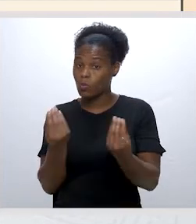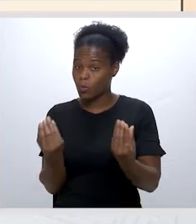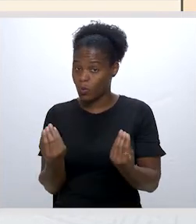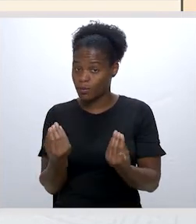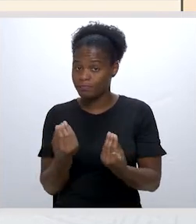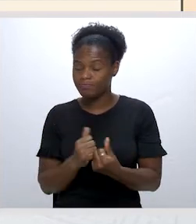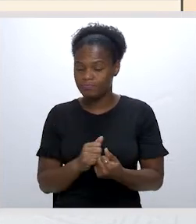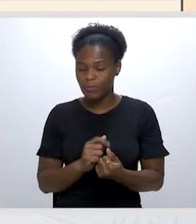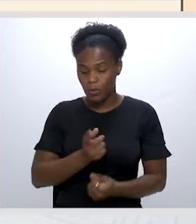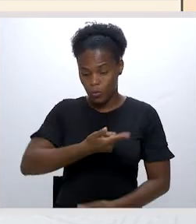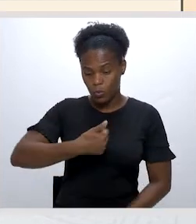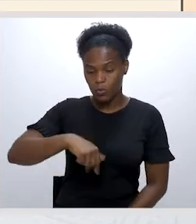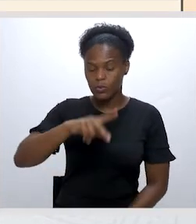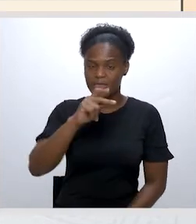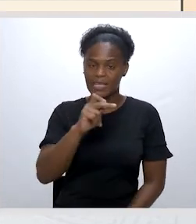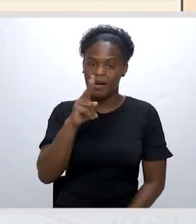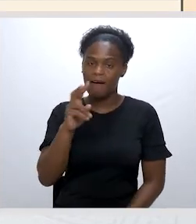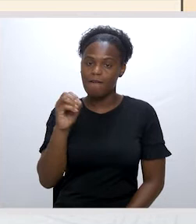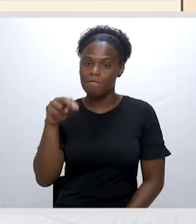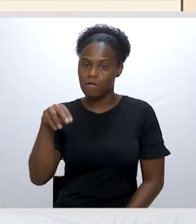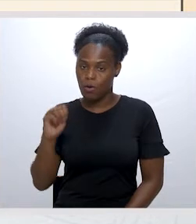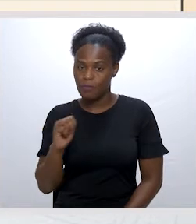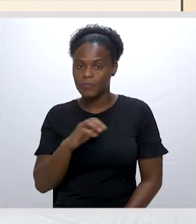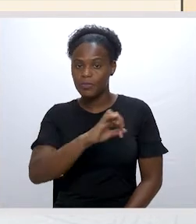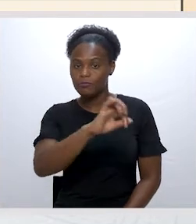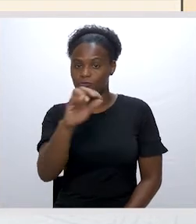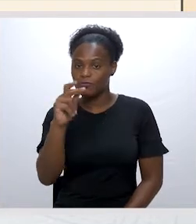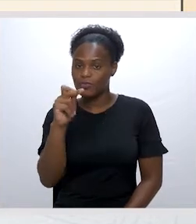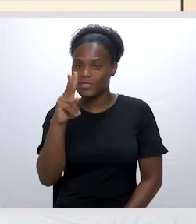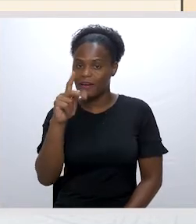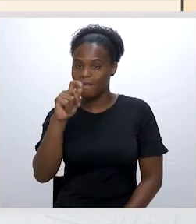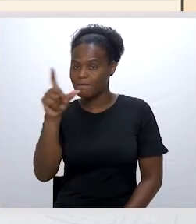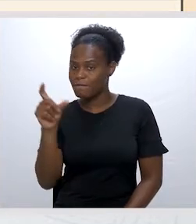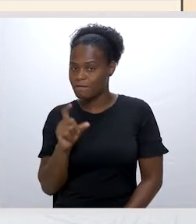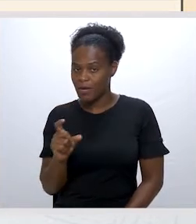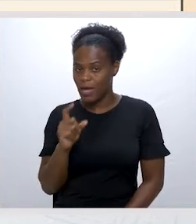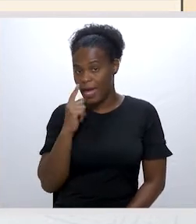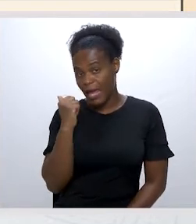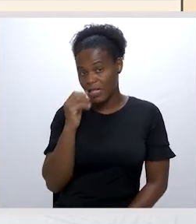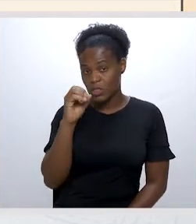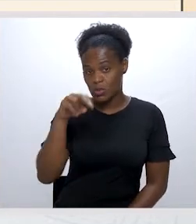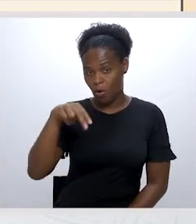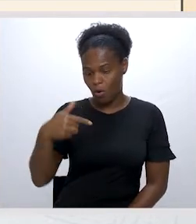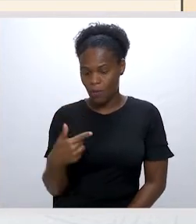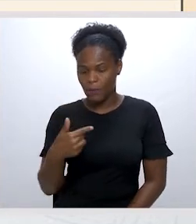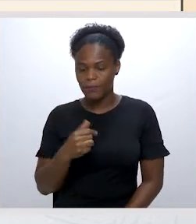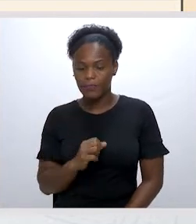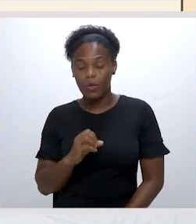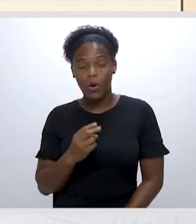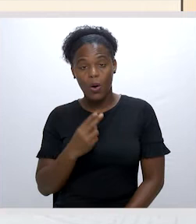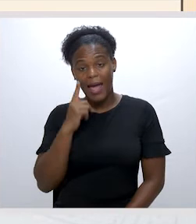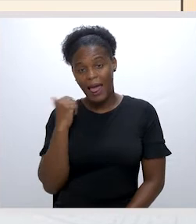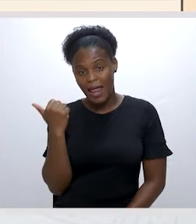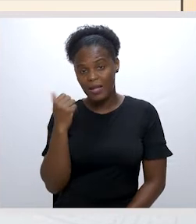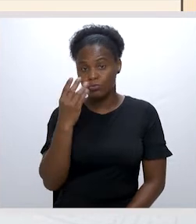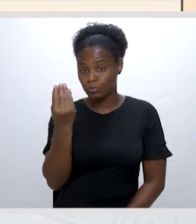nous avons, vous avez, ils ont ou elles ont.